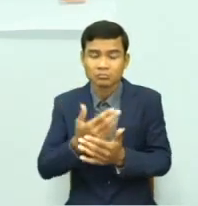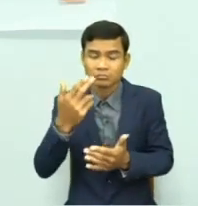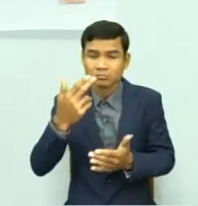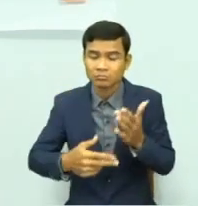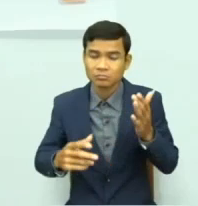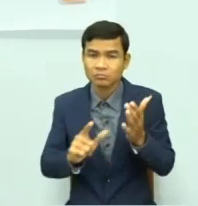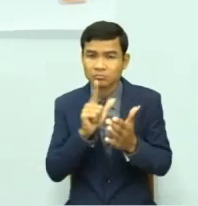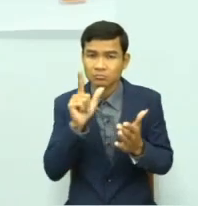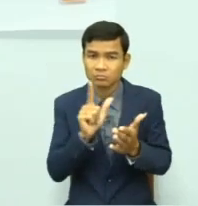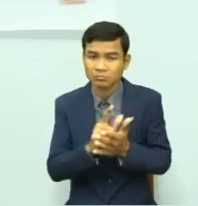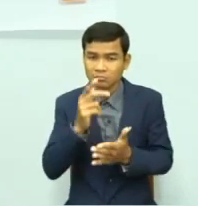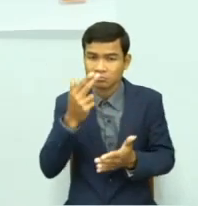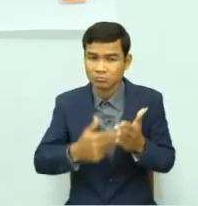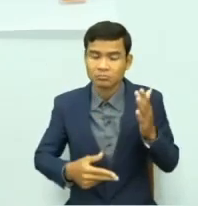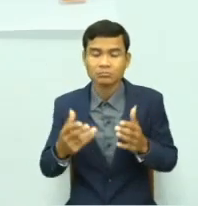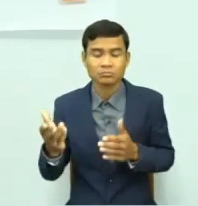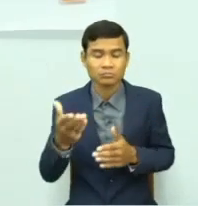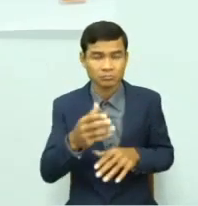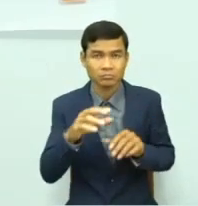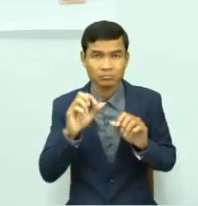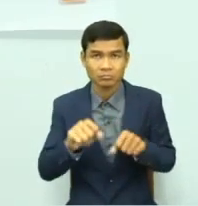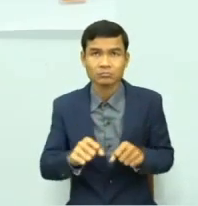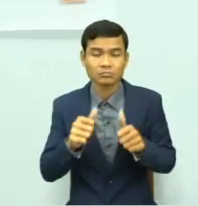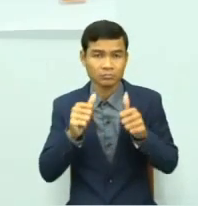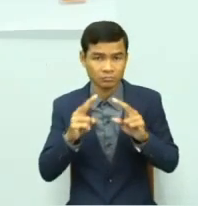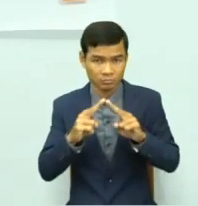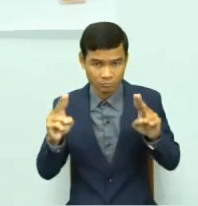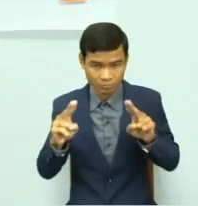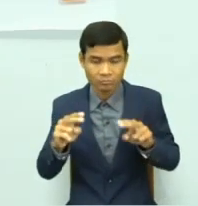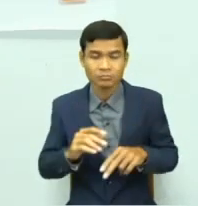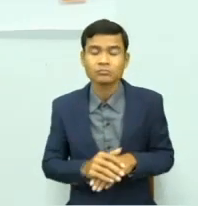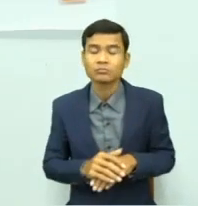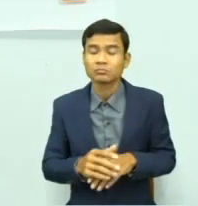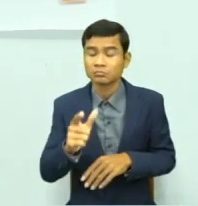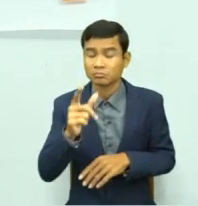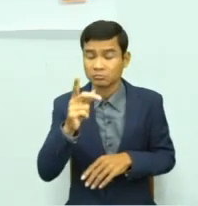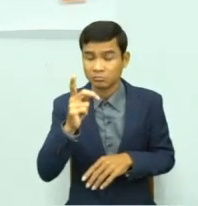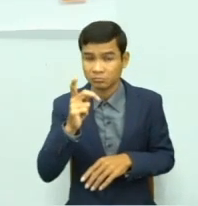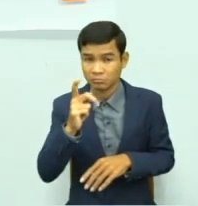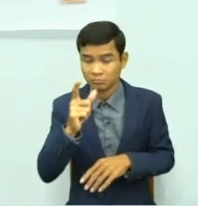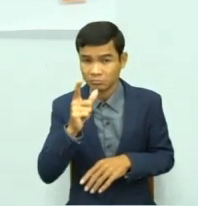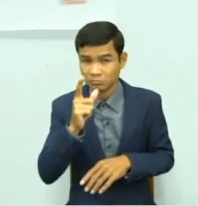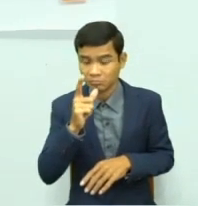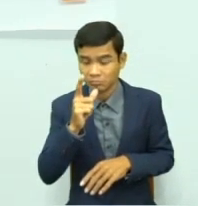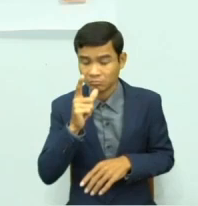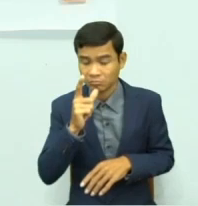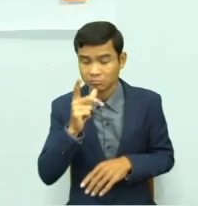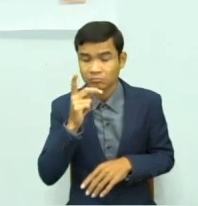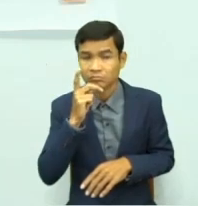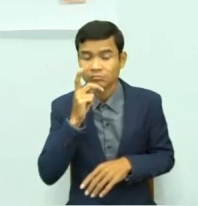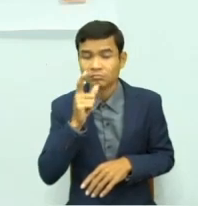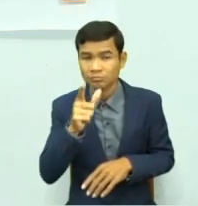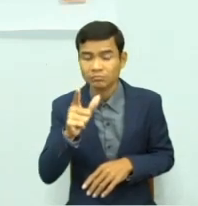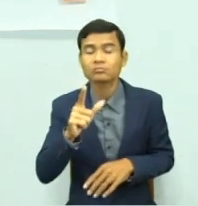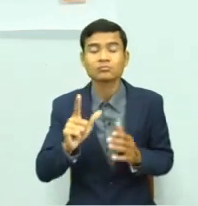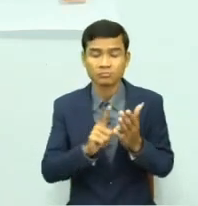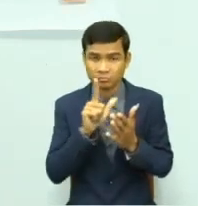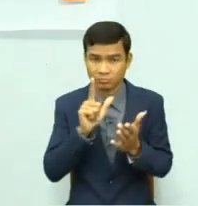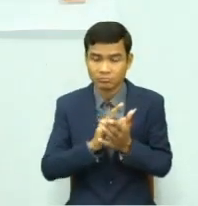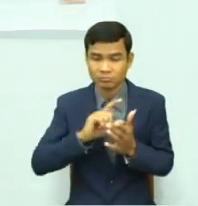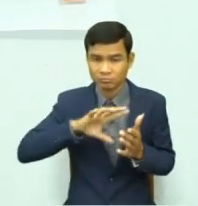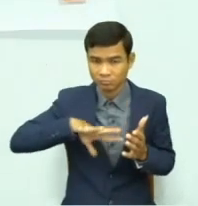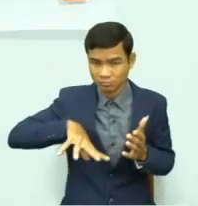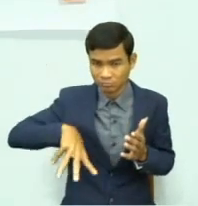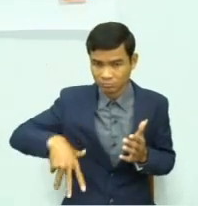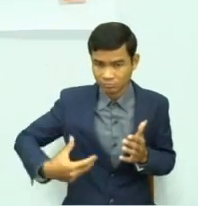Chá con ai chạy bán. Chá là ổn á. Cứ chìa chôn chết. Chôn chết khám ai. Chá là